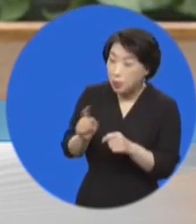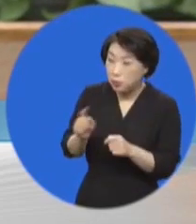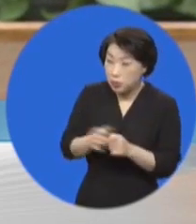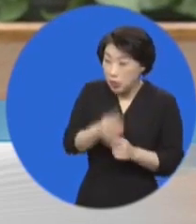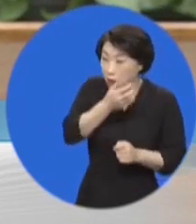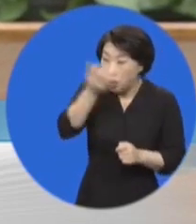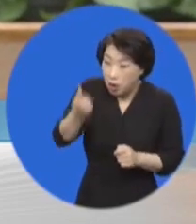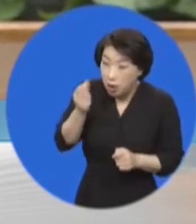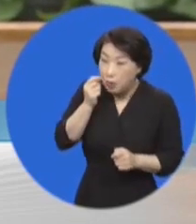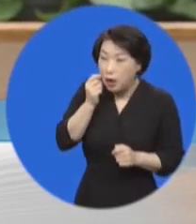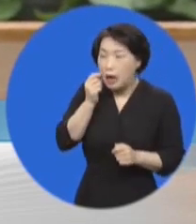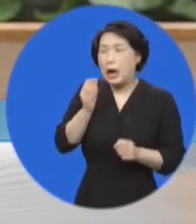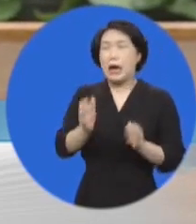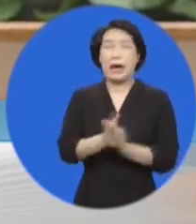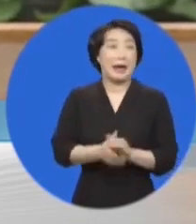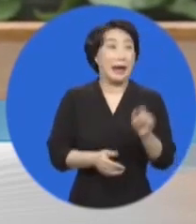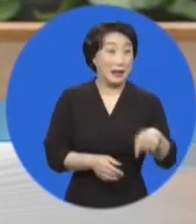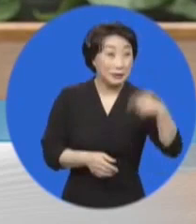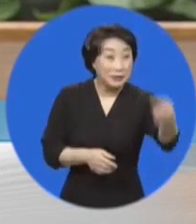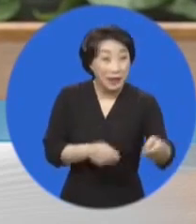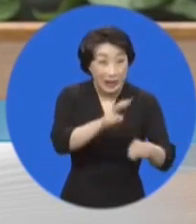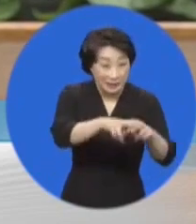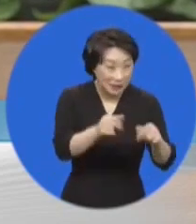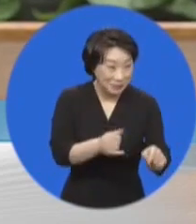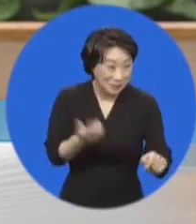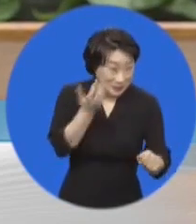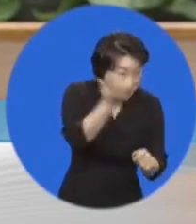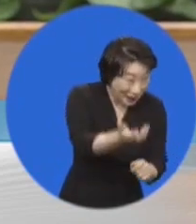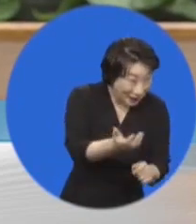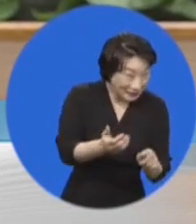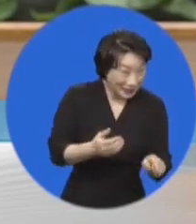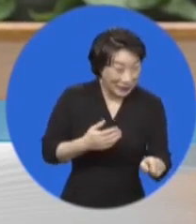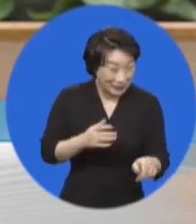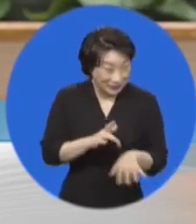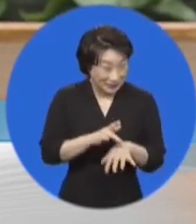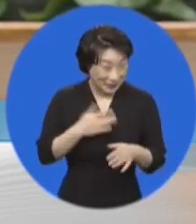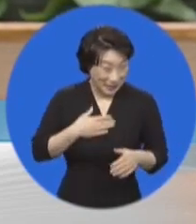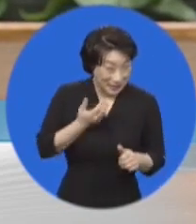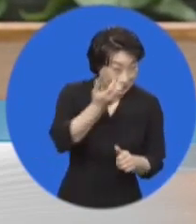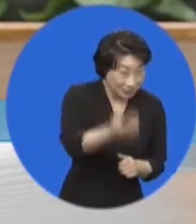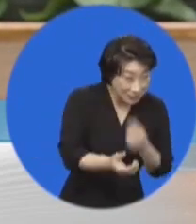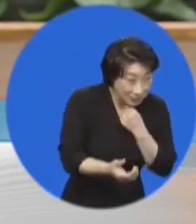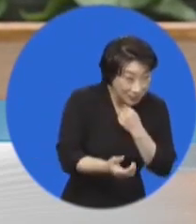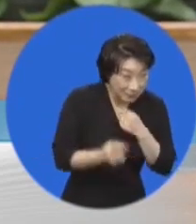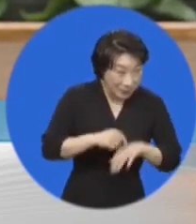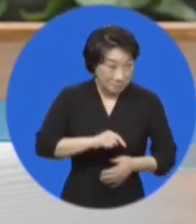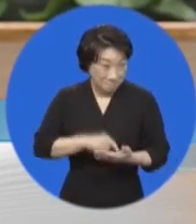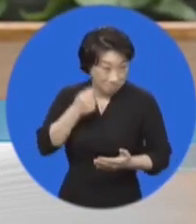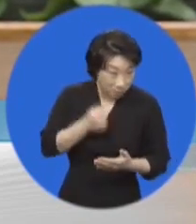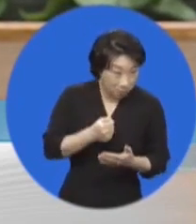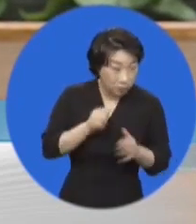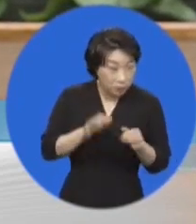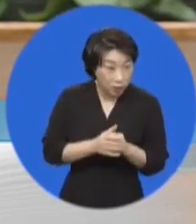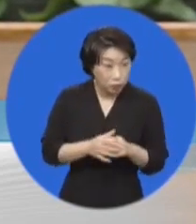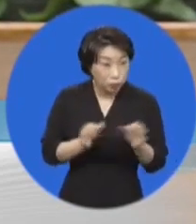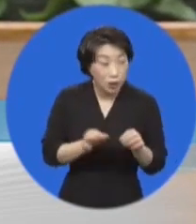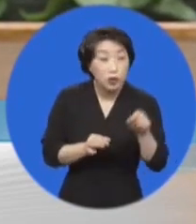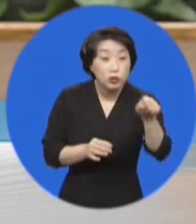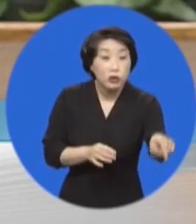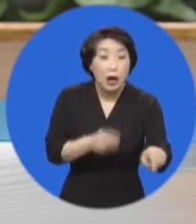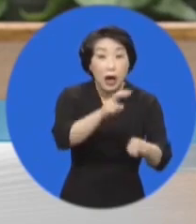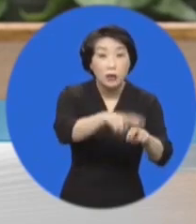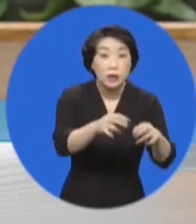갈 데가 없고, 아, 뒷사람 하나 생겼어, 뒷사람 하나 생겼어. 뒷사람한테 가려고 마음 딱 먹었습니다. 근데 어느 순간에